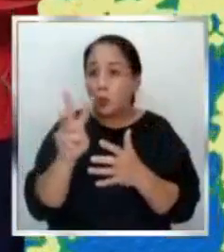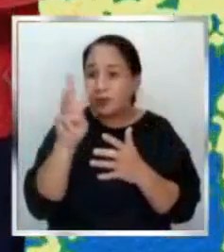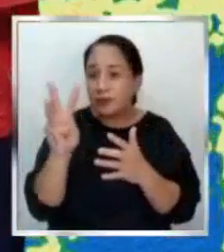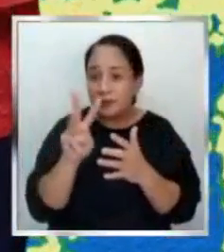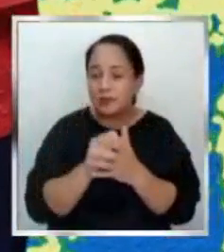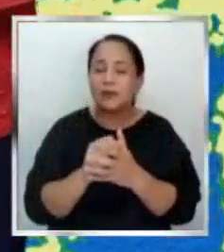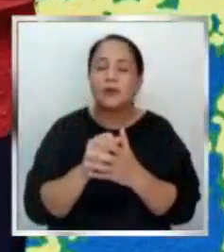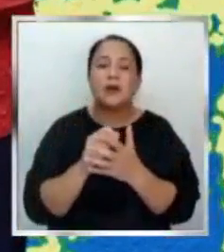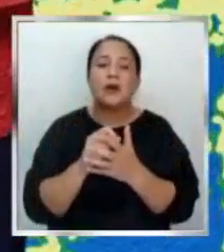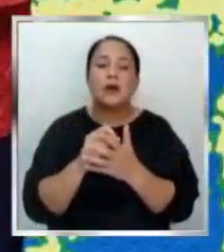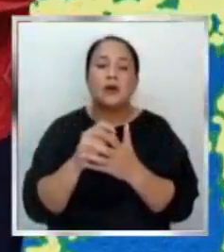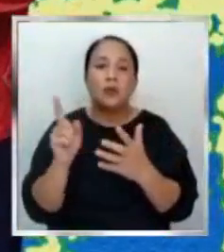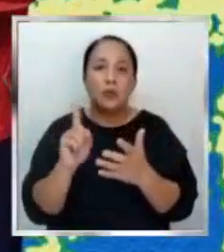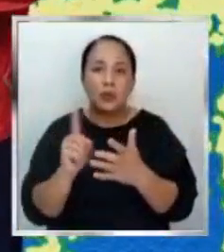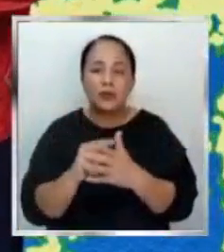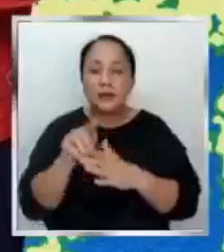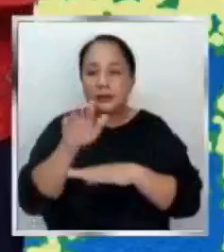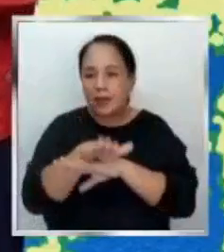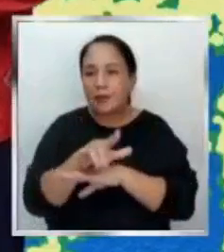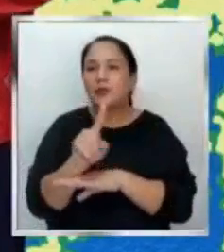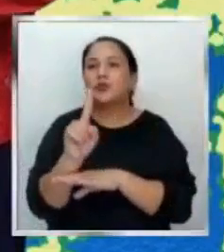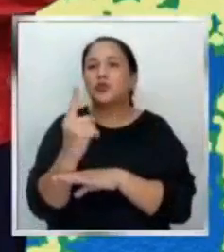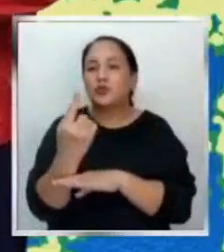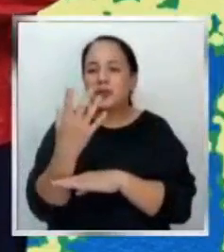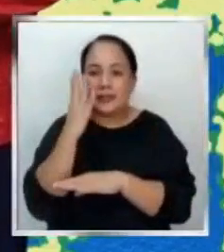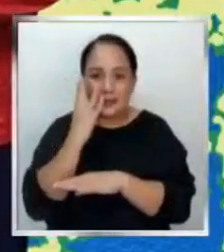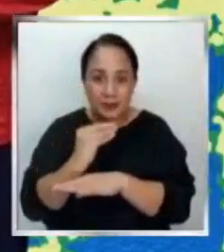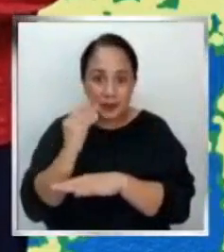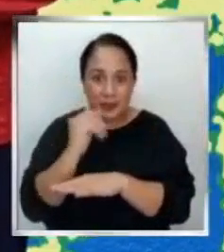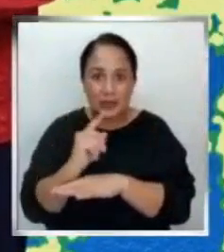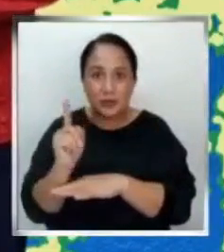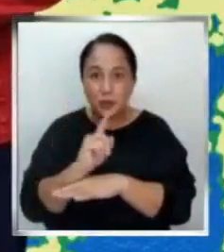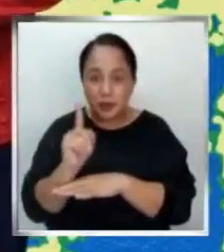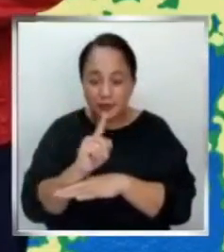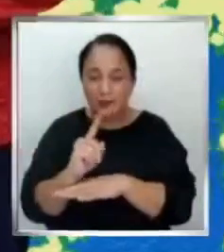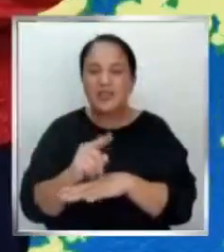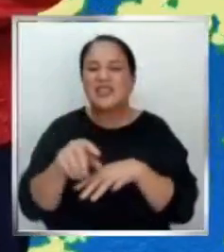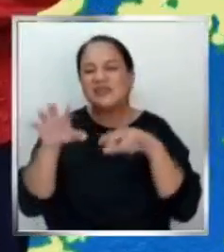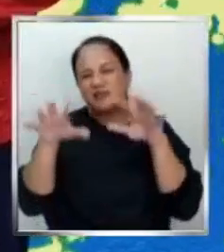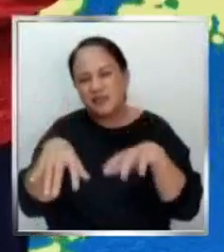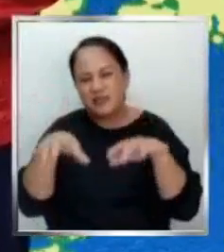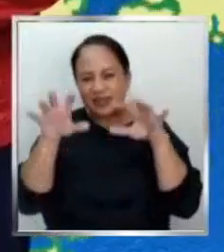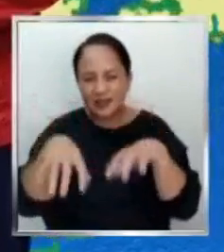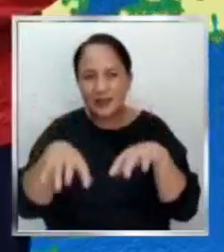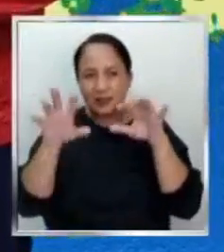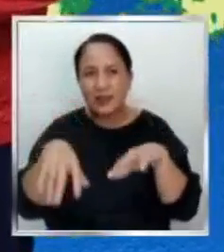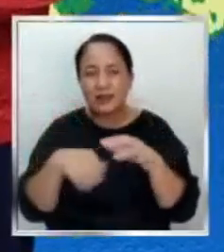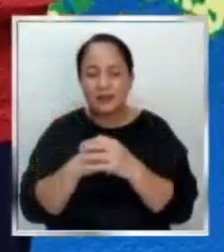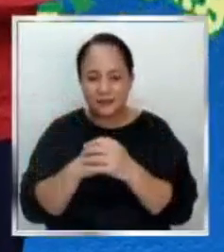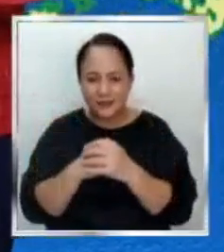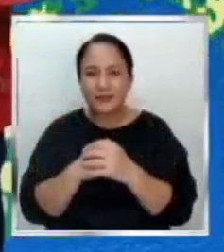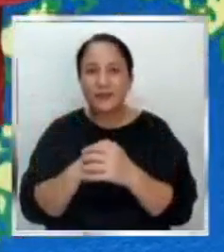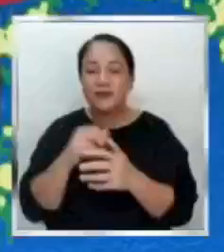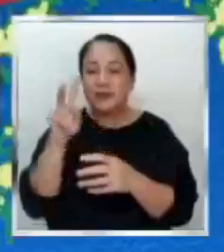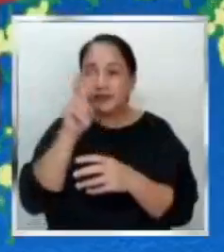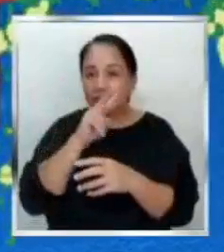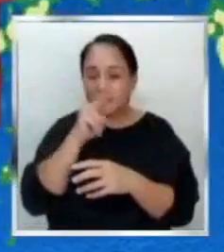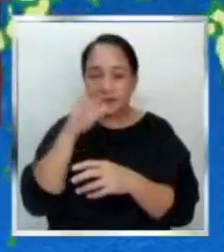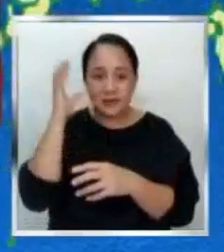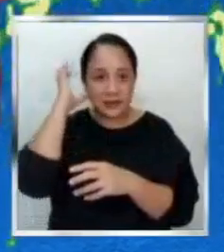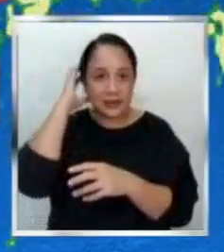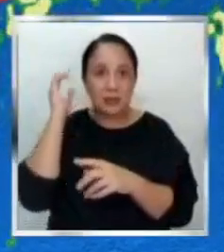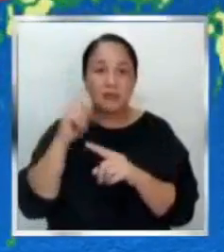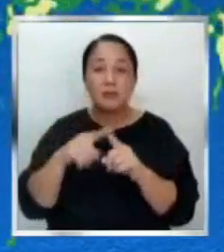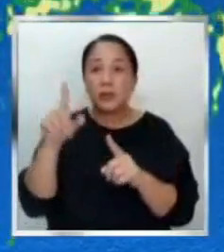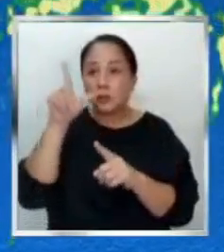Santo, sa hapon na lamang makakaranas ng mga pag-ulan yung Visayas at Mindanao, pero ang Luzon,